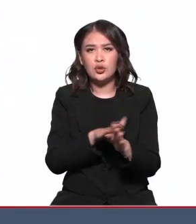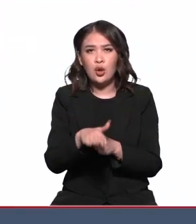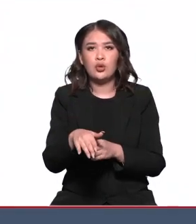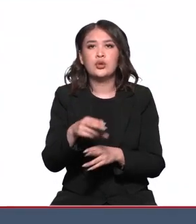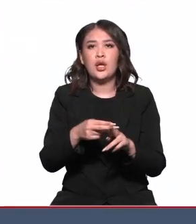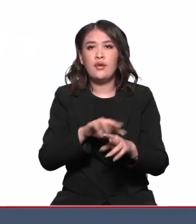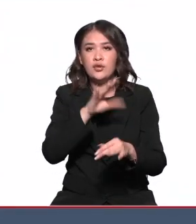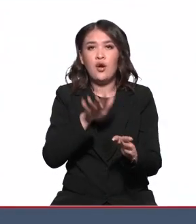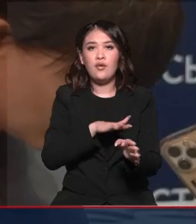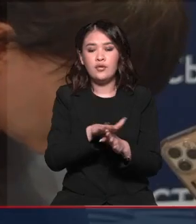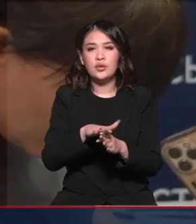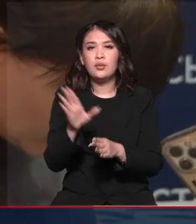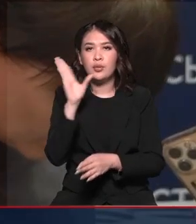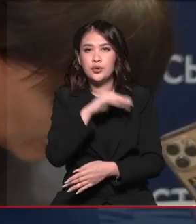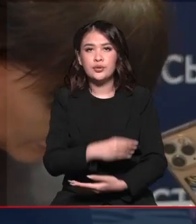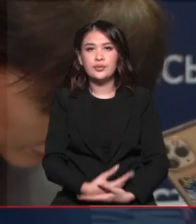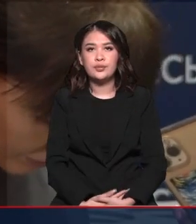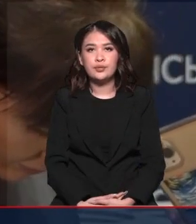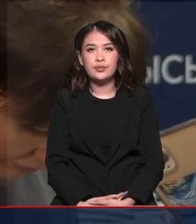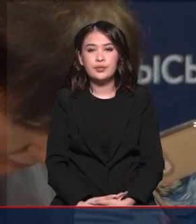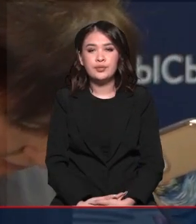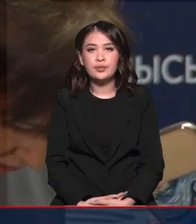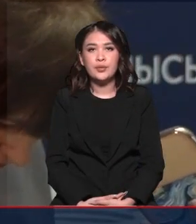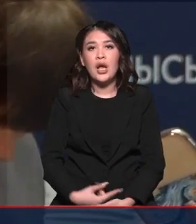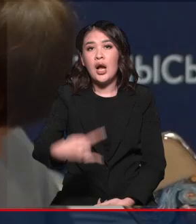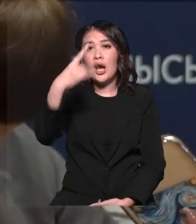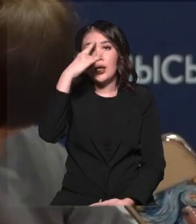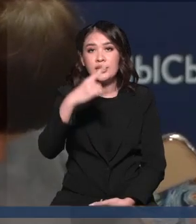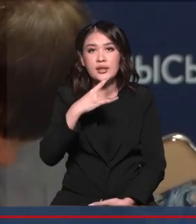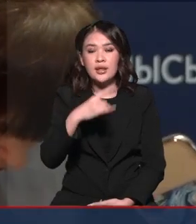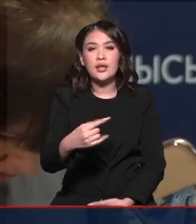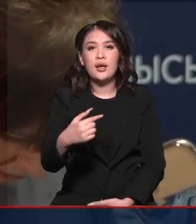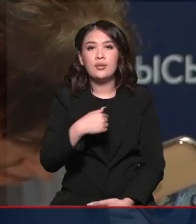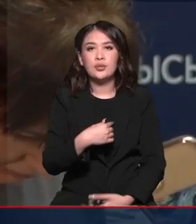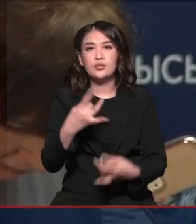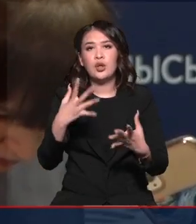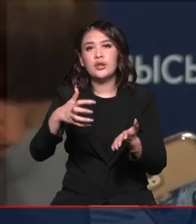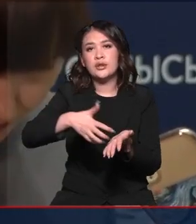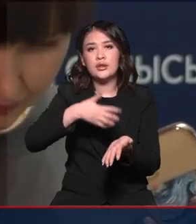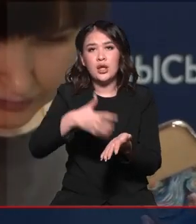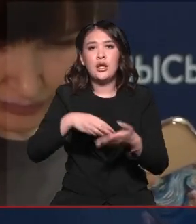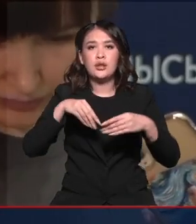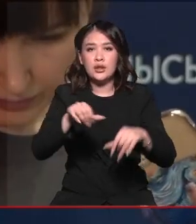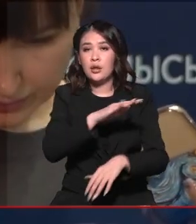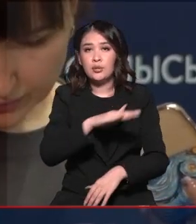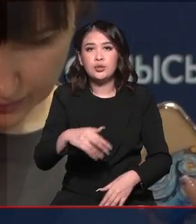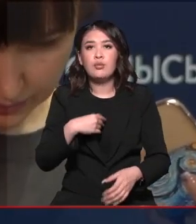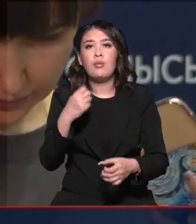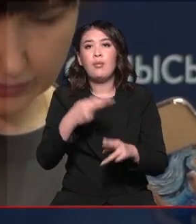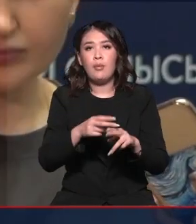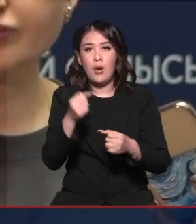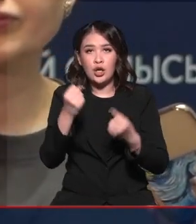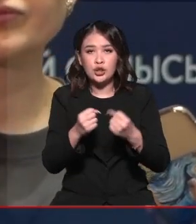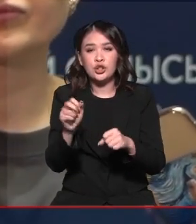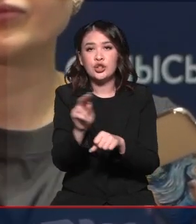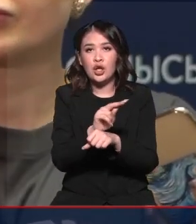іске асыруға қауқарлы. Мен Қазақстанда жай ғана жер жыртып, егін егумен ғана айналыспай, машина жасау секілді өндіріске